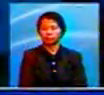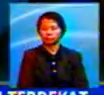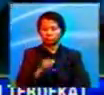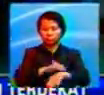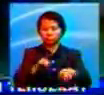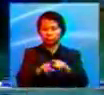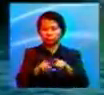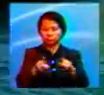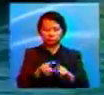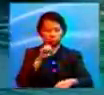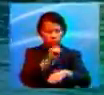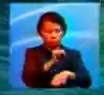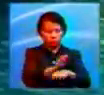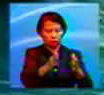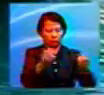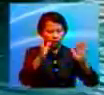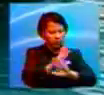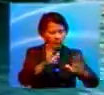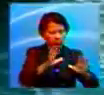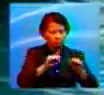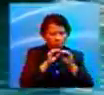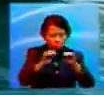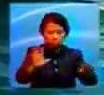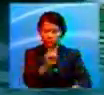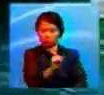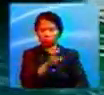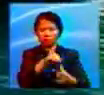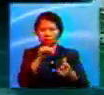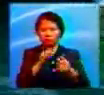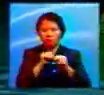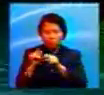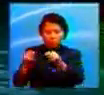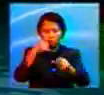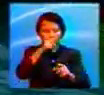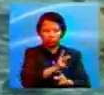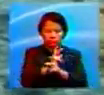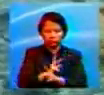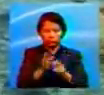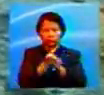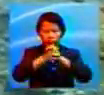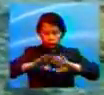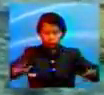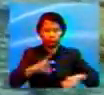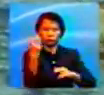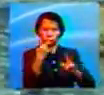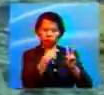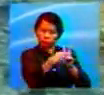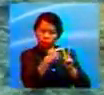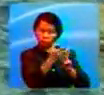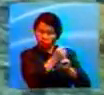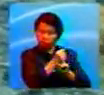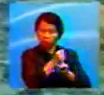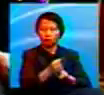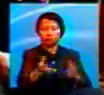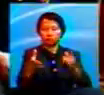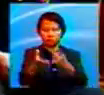Dalam masa yang sama, menasihati orang ramai tidak membuat sebarang andaian atau spekulasi demi menjaga keselamatan kedua-dua mangsa. Dalam